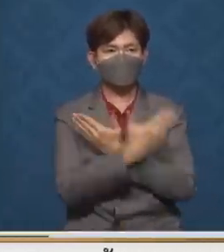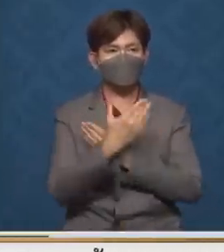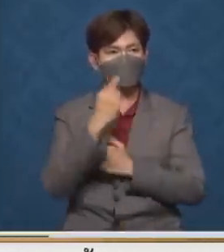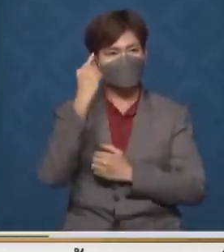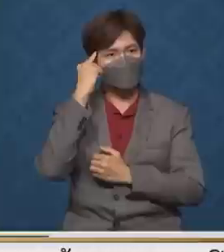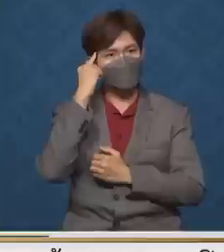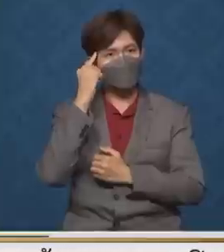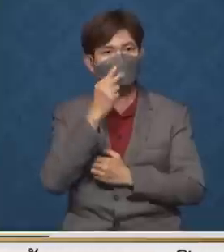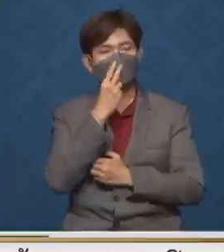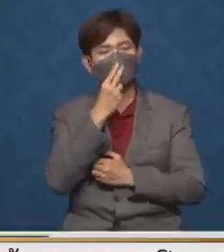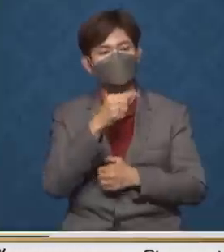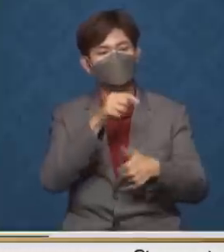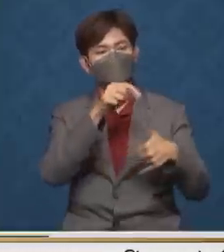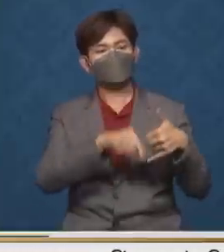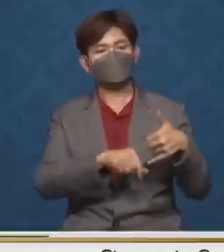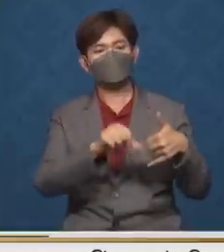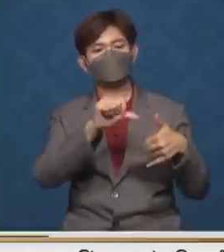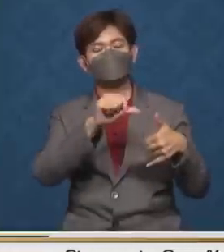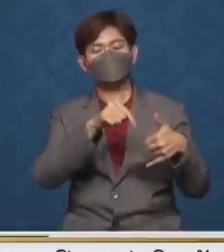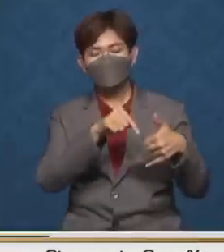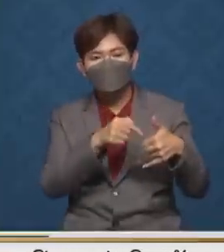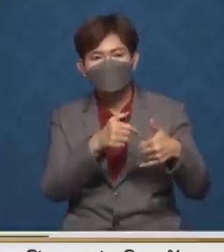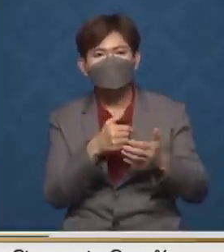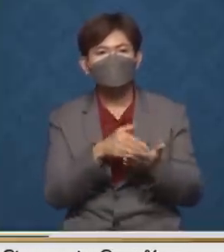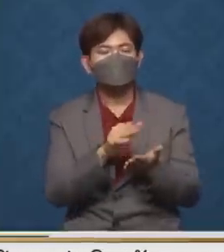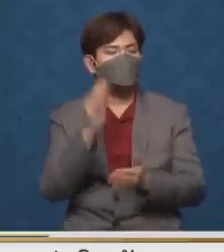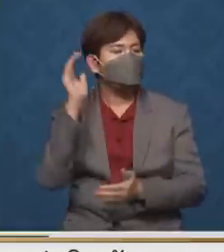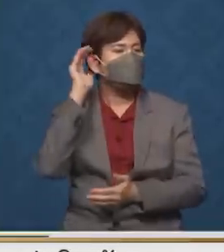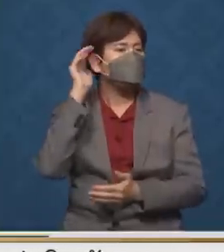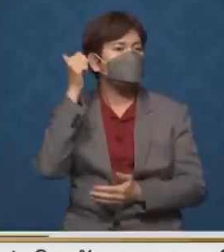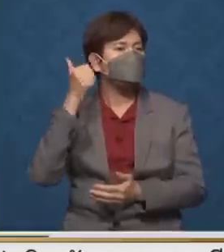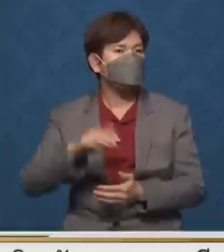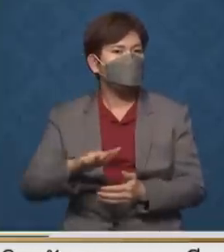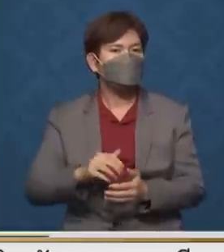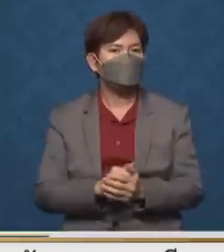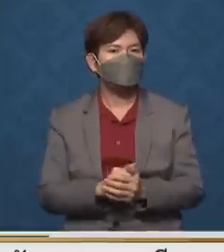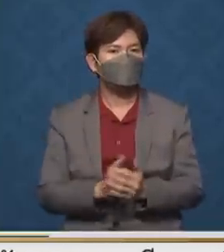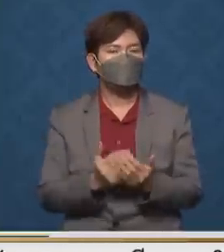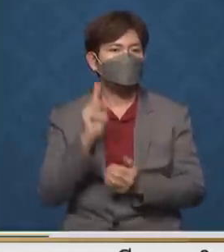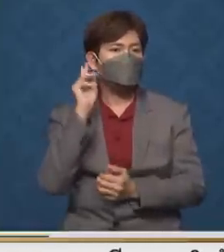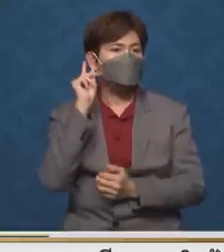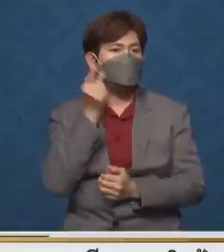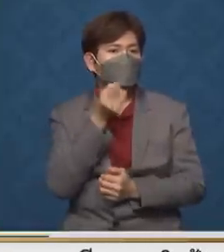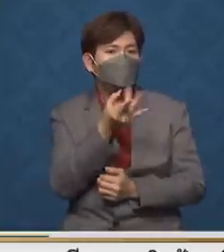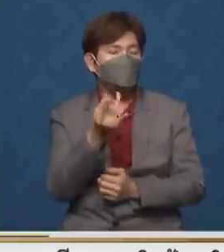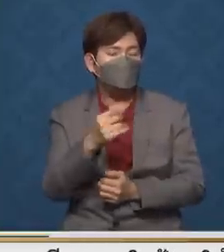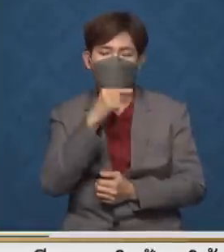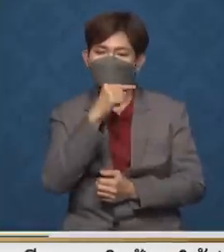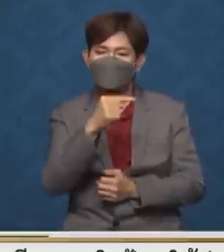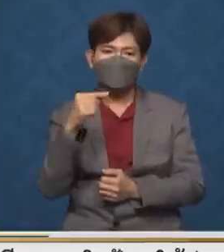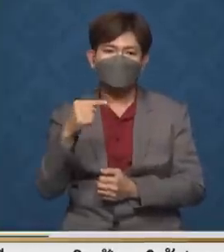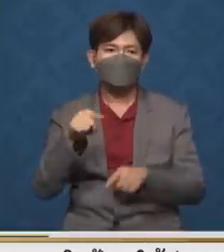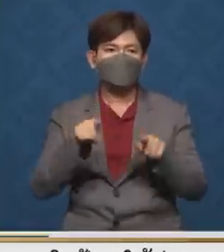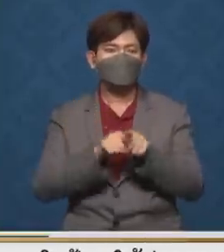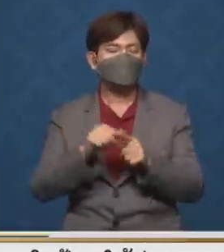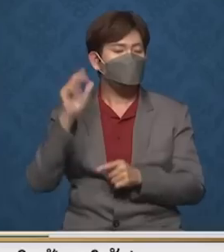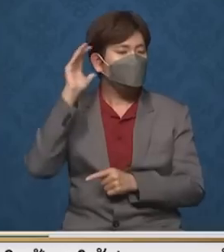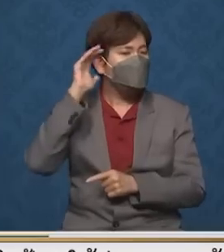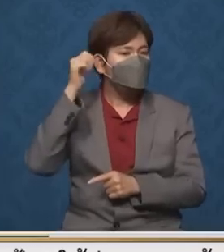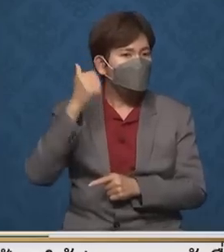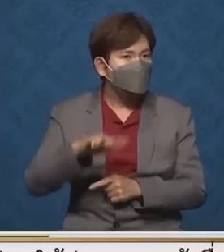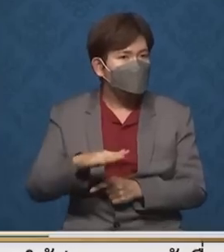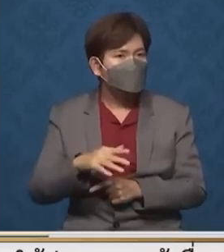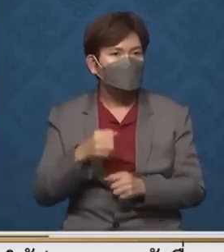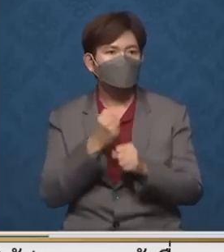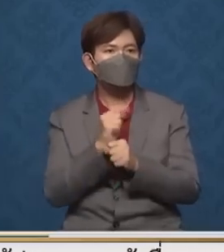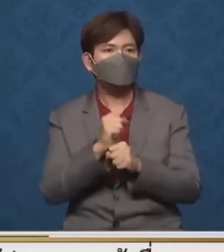คากลับทำลายความหนาเชอถือการต่อต้านข่วสารในด้านลบโตสนาชวนเชื่อปุกระ